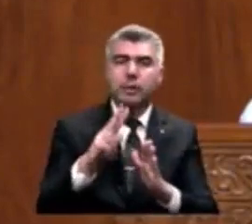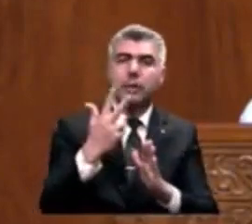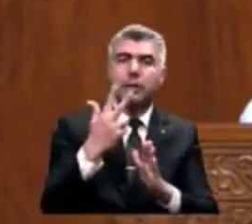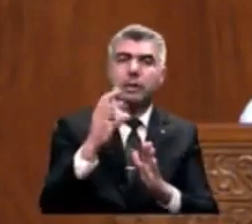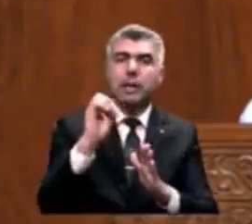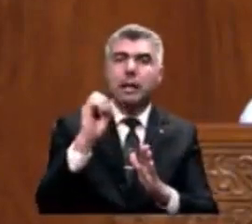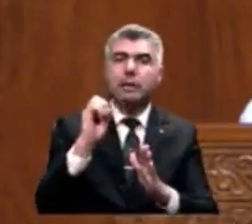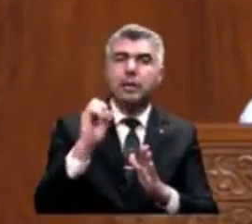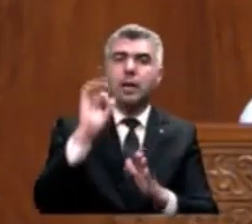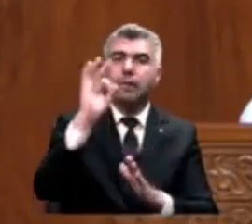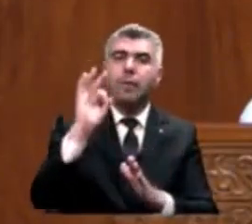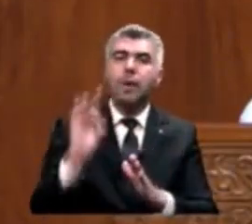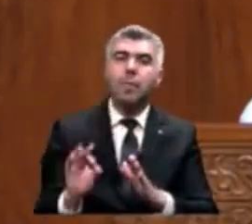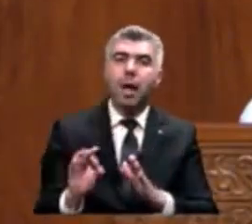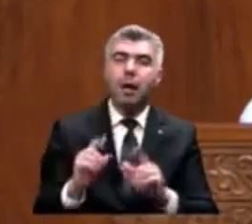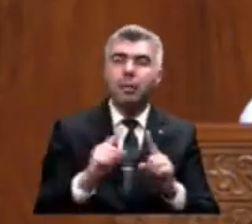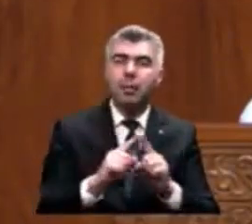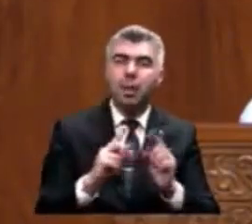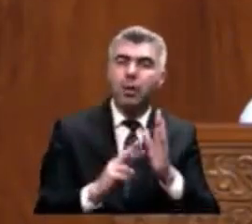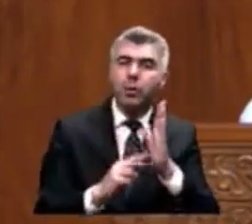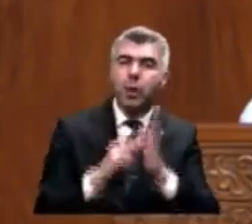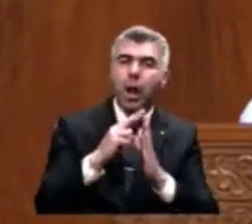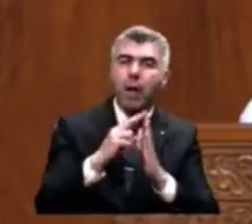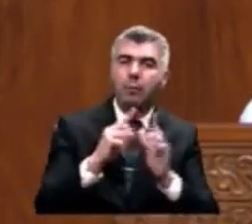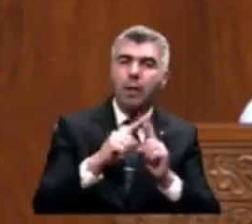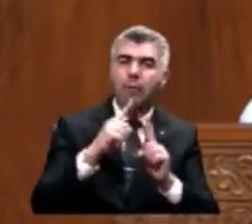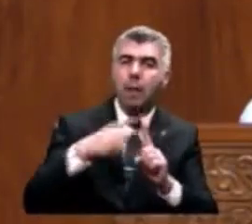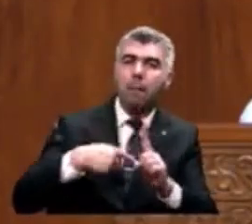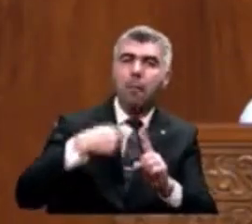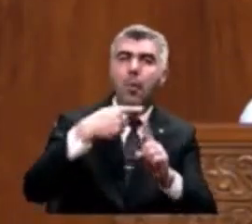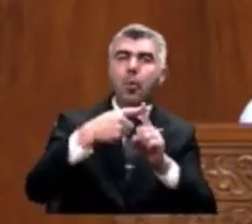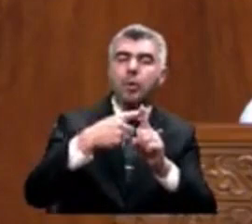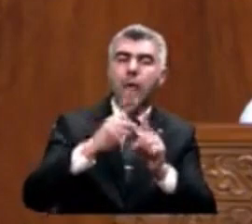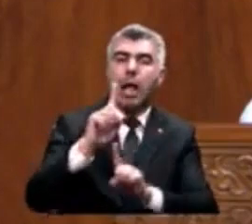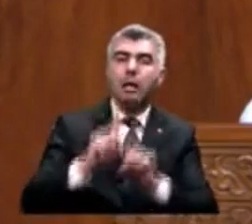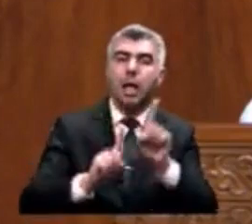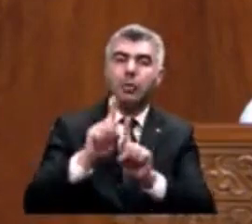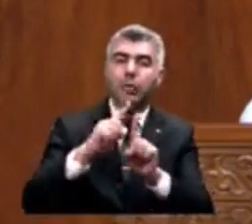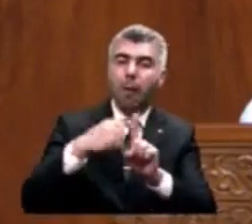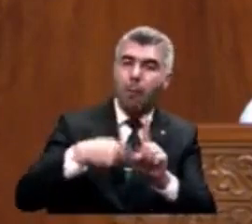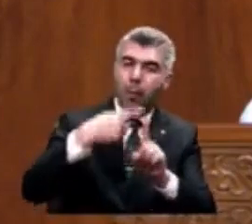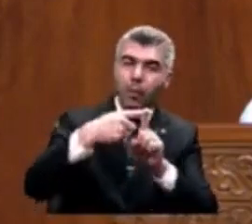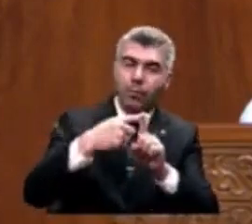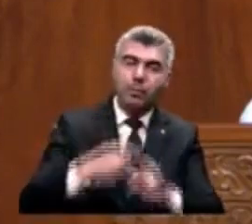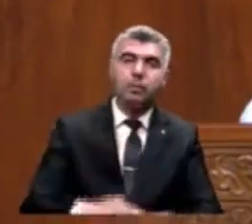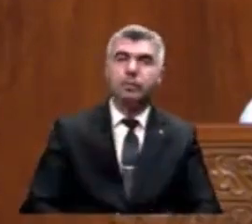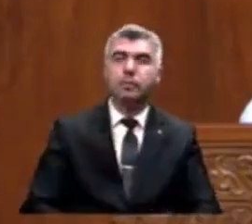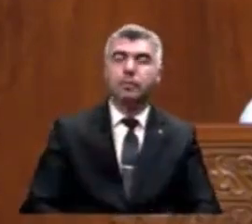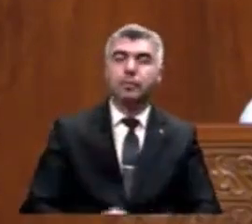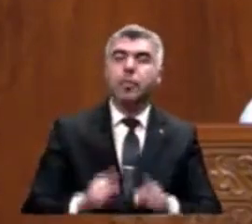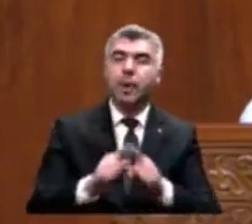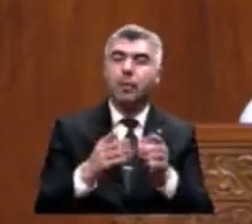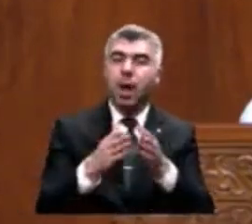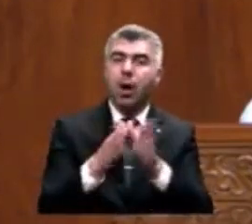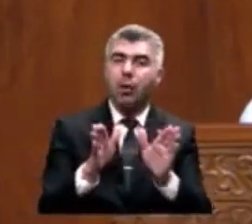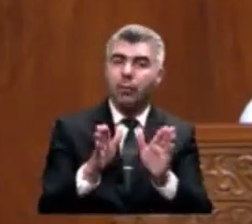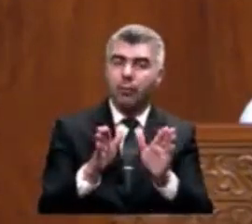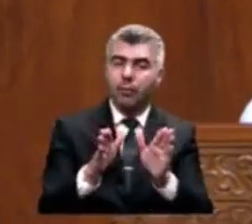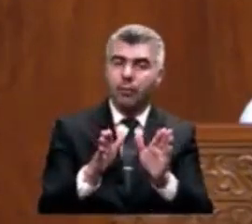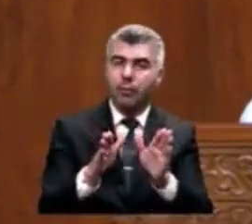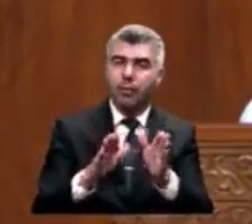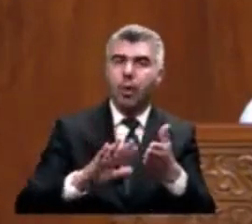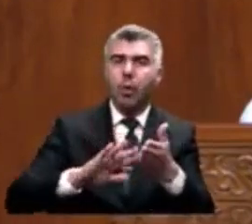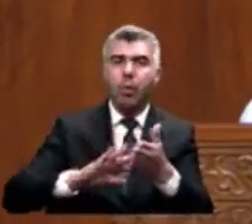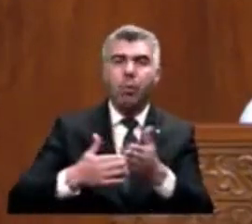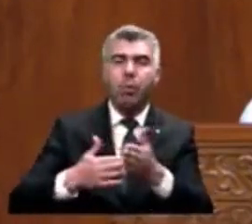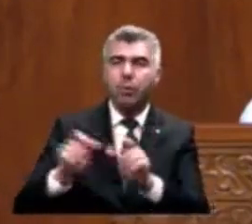التعليم للترقية إلى الدرجة الممتازة. ثالثاً فتح المجال أمام